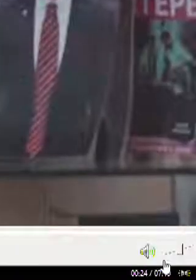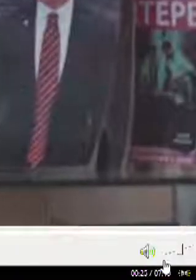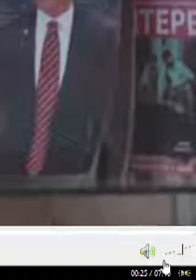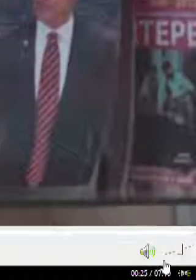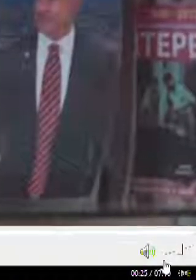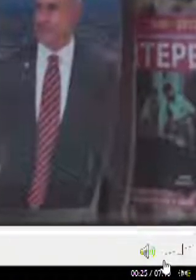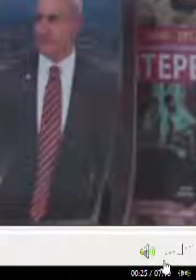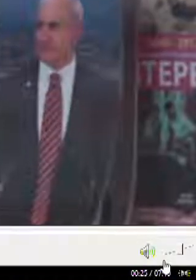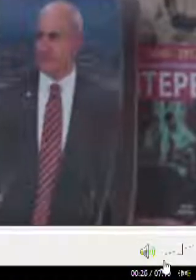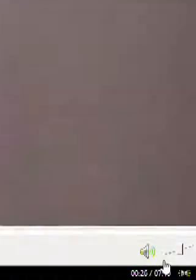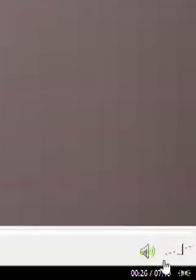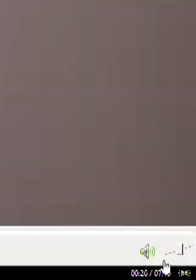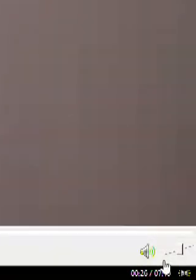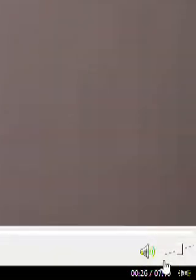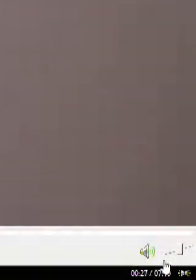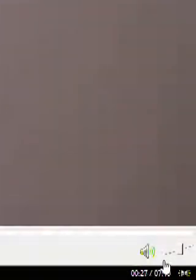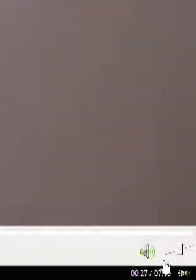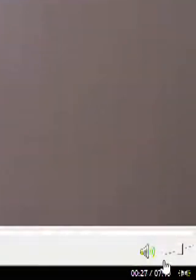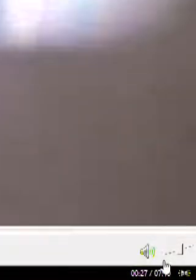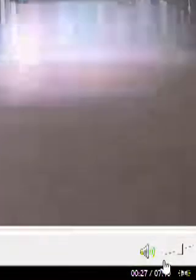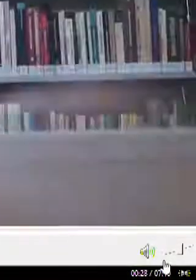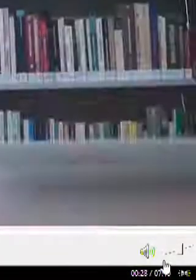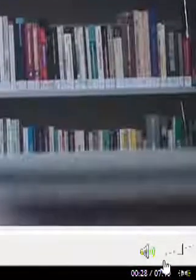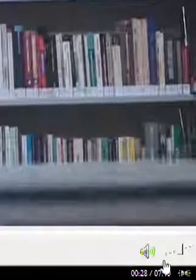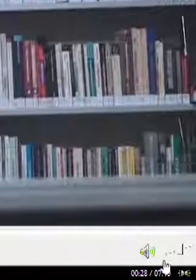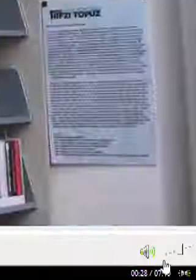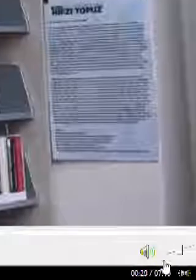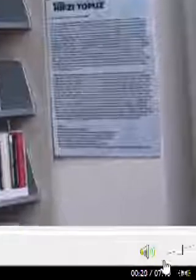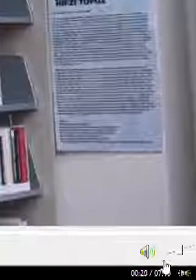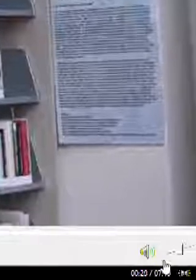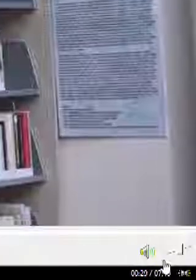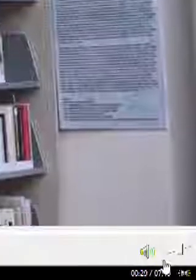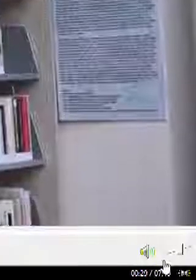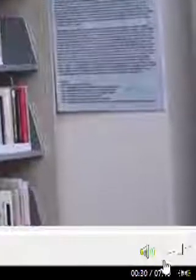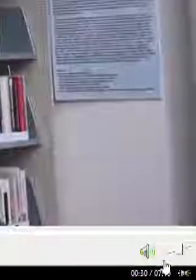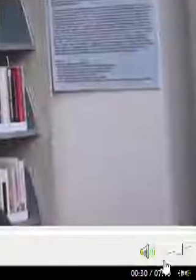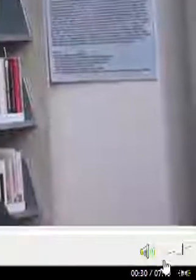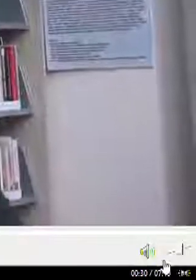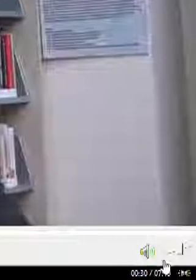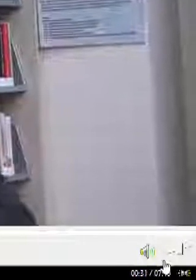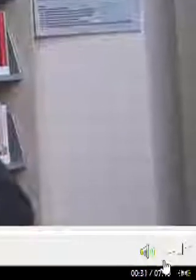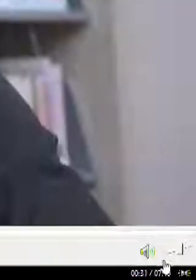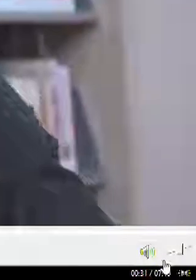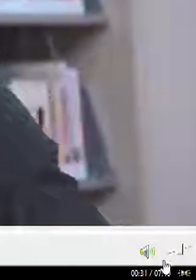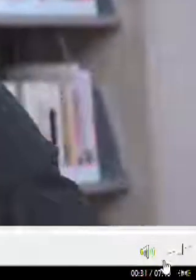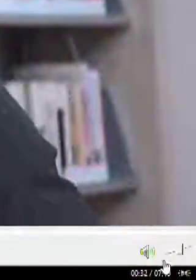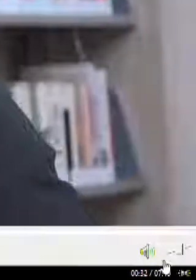buna paralel olarak okuyucu sayısının da artmasıyla hizmet alanlarının genişletilmesi kaçınılmaz hale gelmiştir.